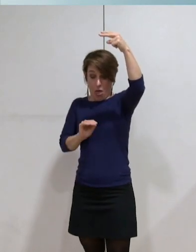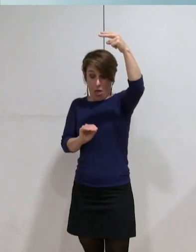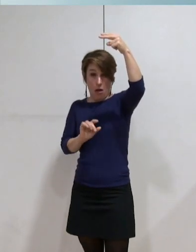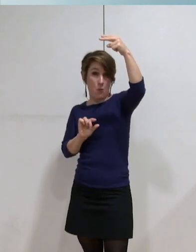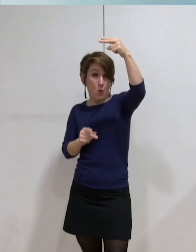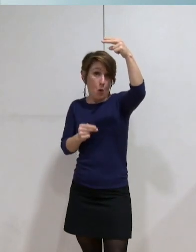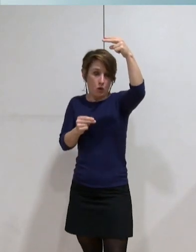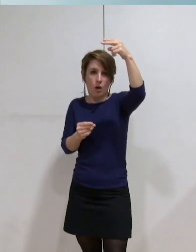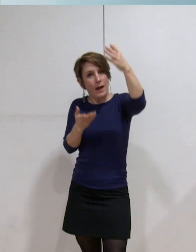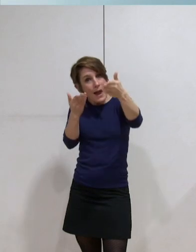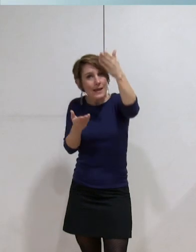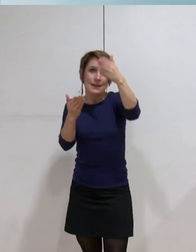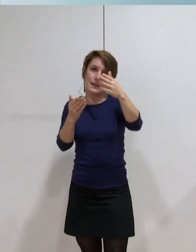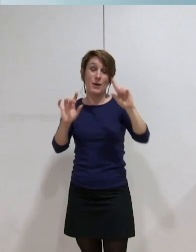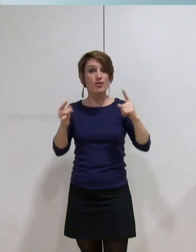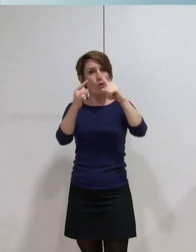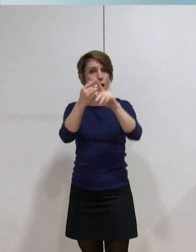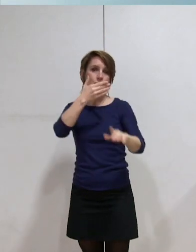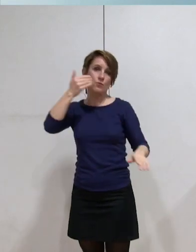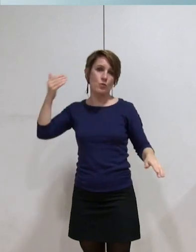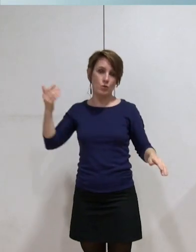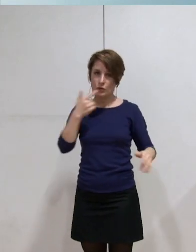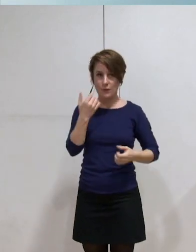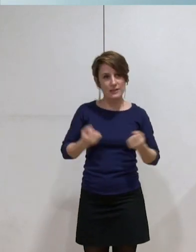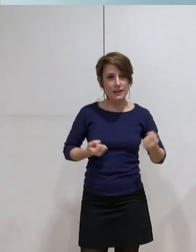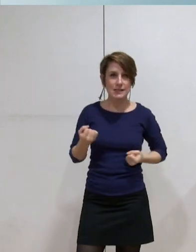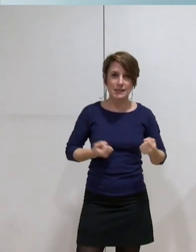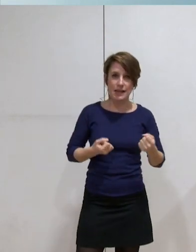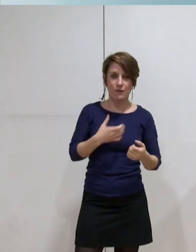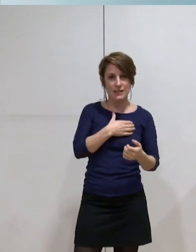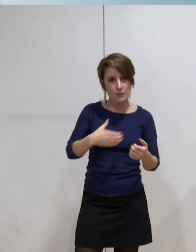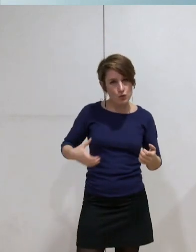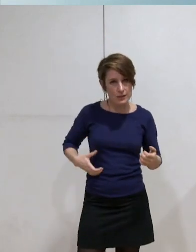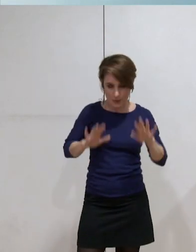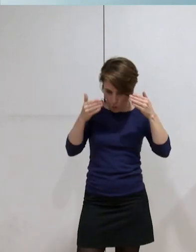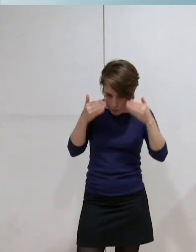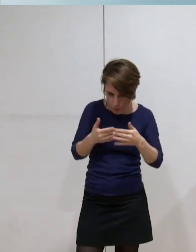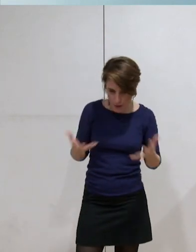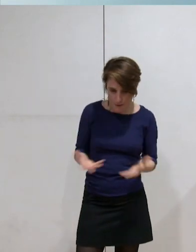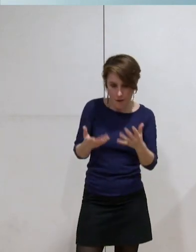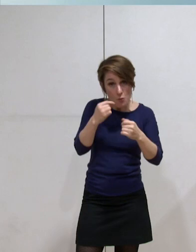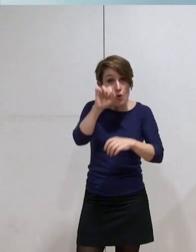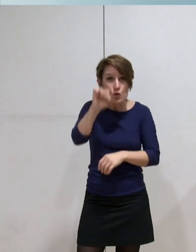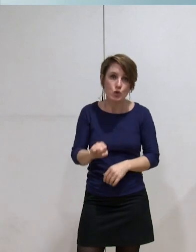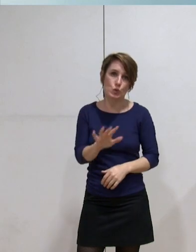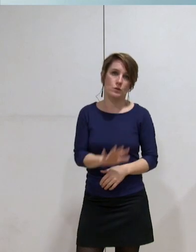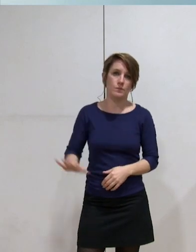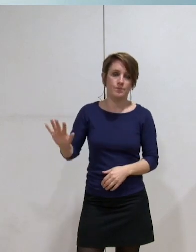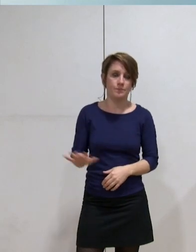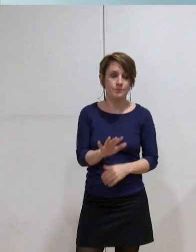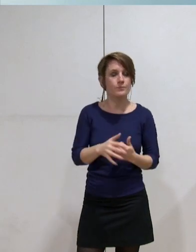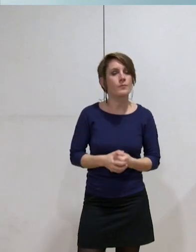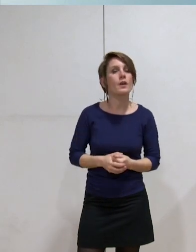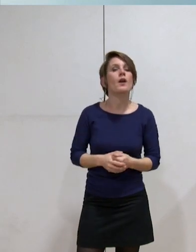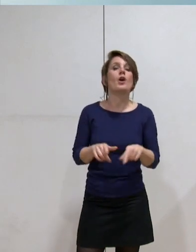rééquilibrer géographiquement une partie des services municipaux en direction du sud de la ville enfin à proximité de